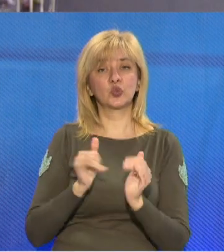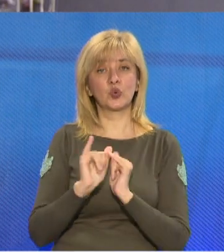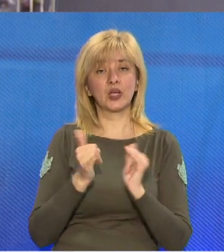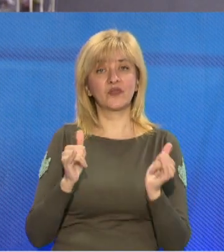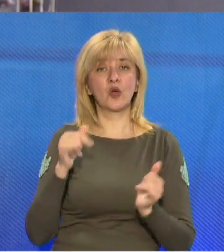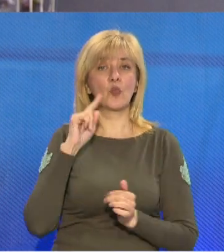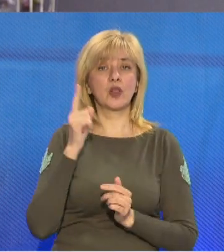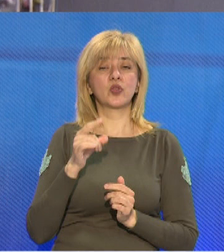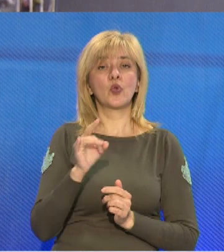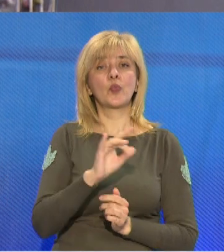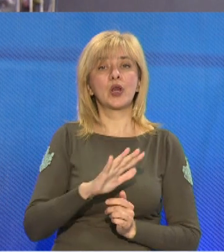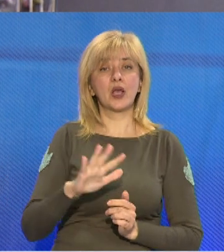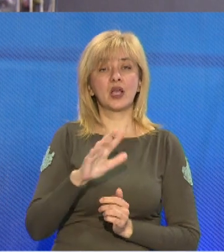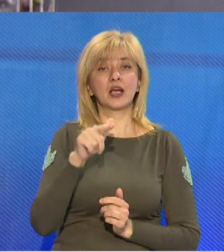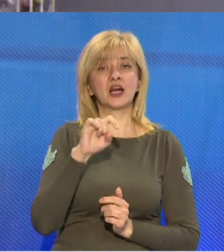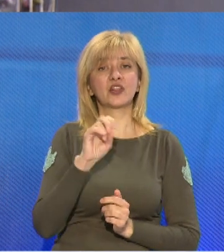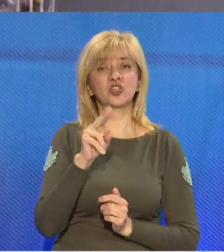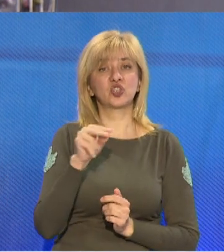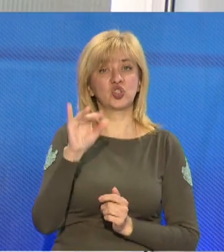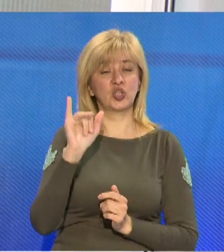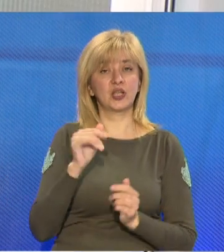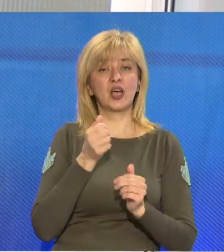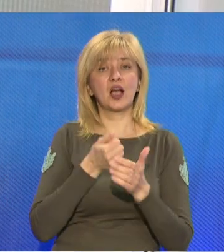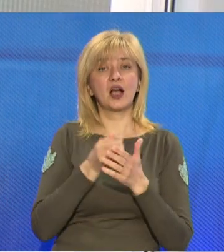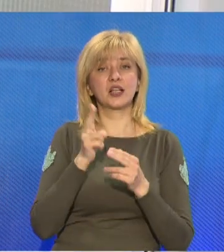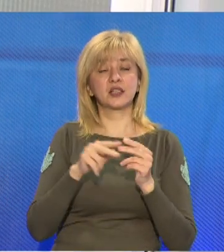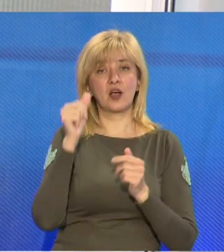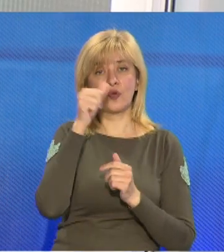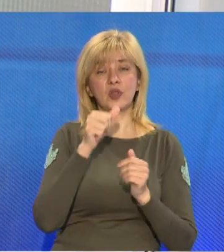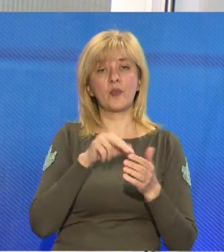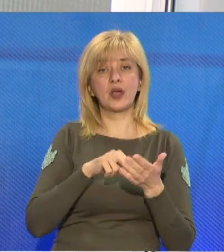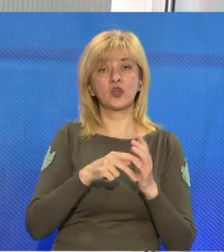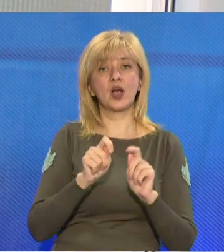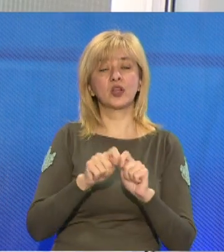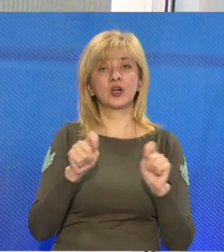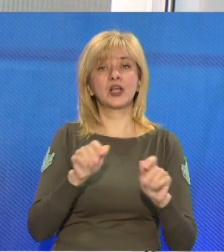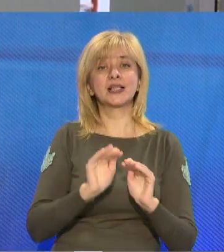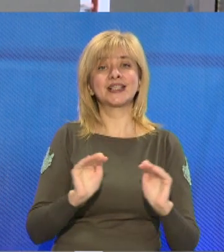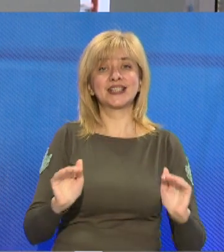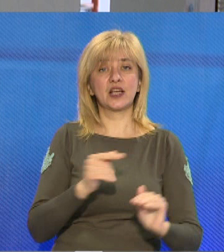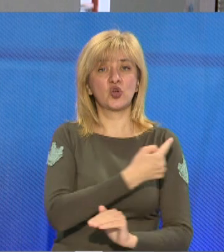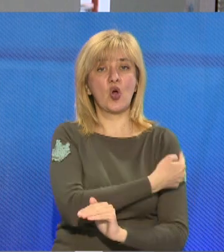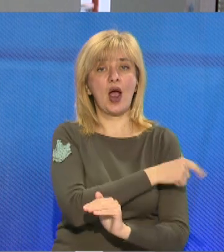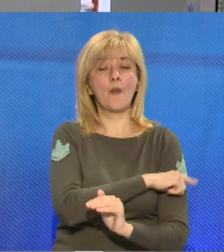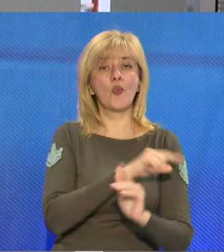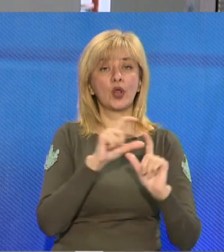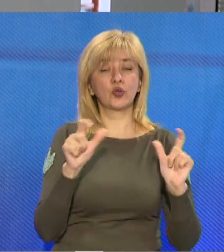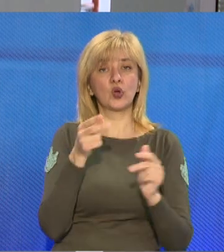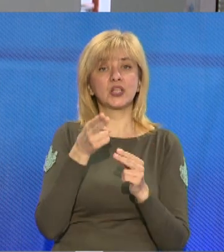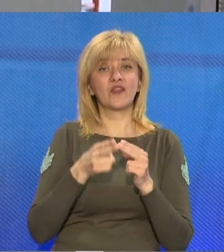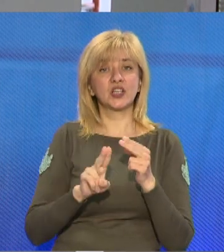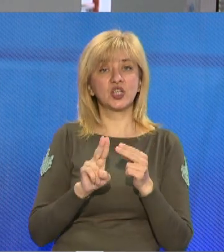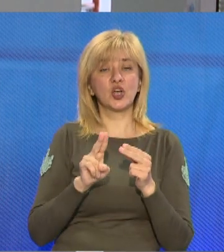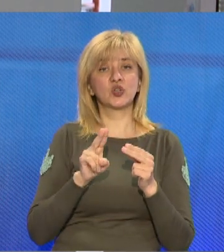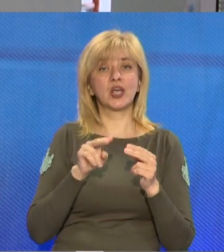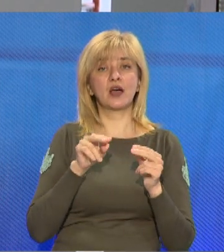у молодым гродинским микрорайоне Грандичем. До конца года тут плануют открыть дитячую амбулаторию. На объекте завершаются будовничьи работы,